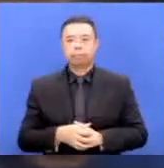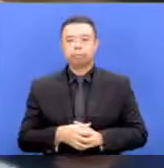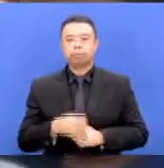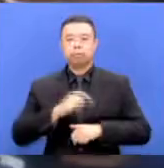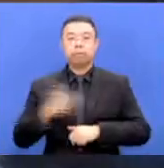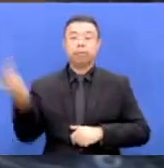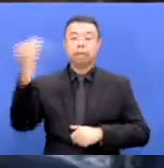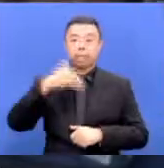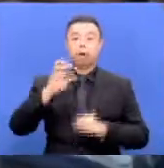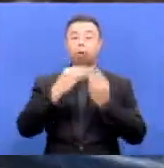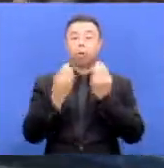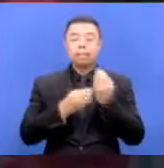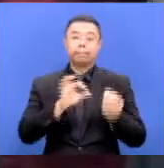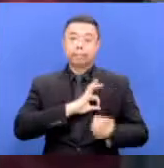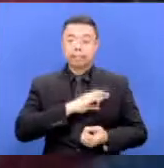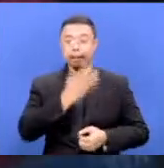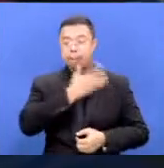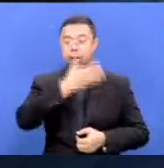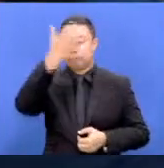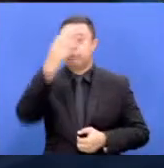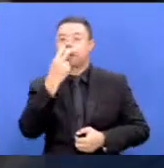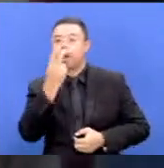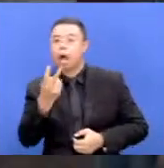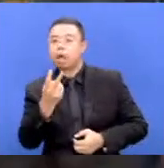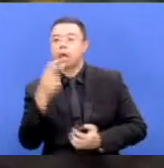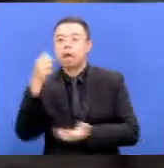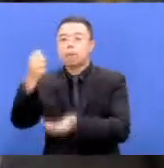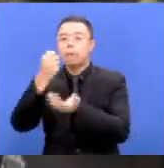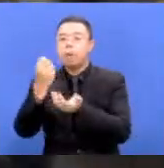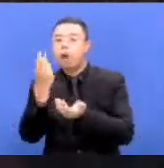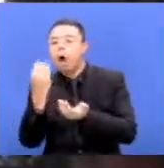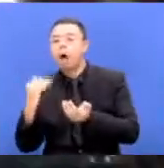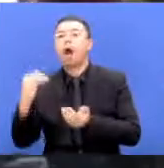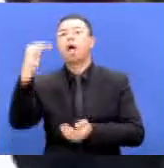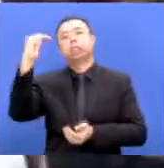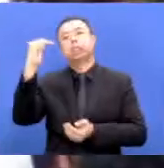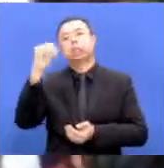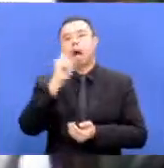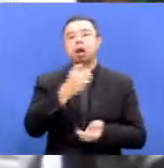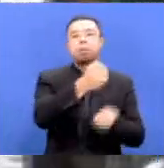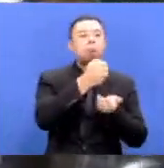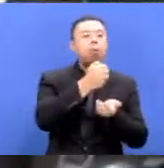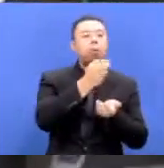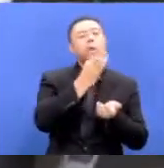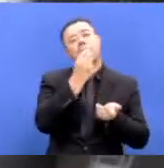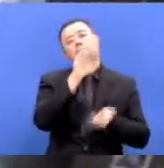Dalam kunjungannya, Wakil Presiden Ma'ruf Amin mendapati beberapa harga bahan pokok yang naik dan ada juga bahan pokok yang